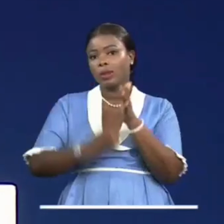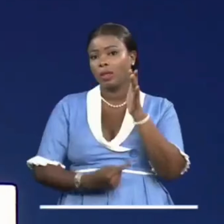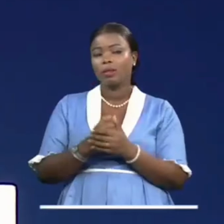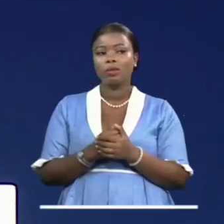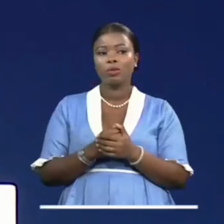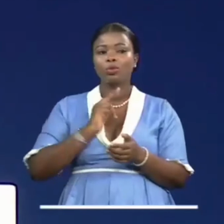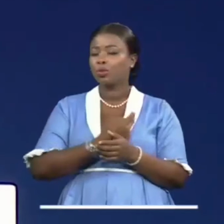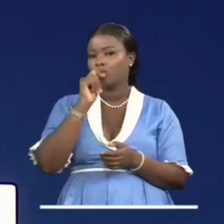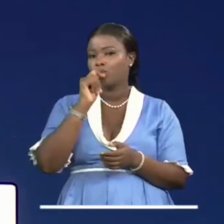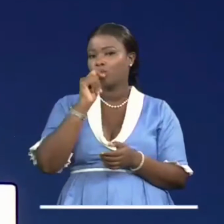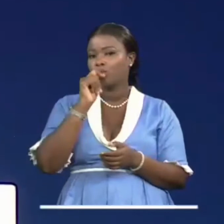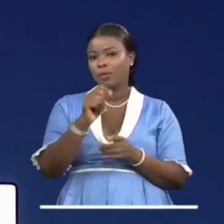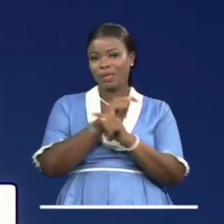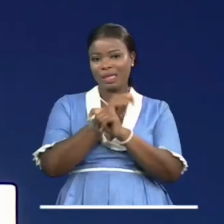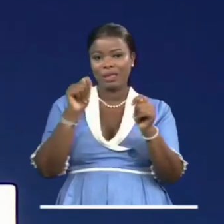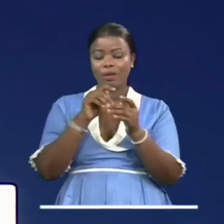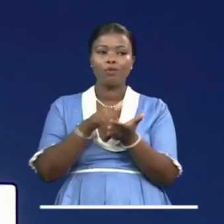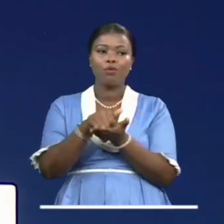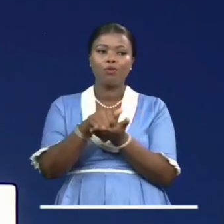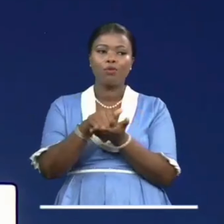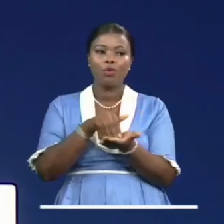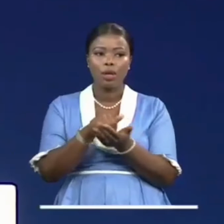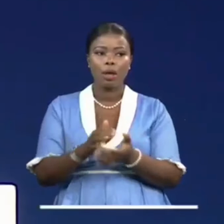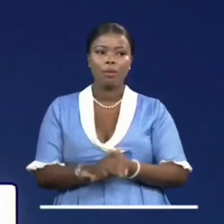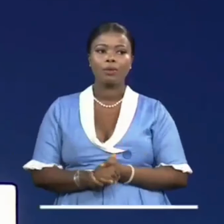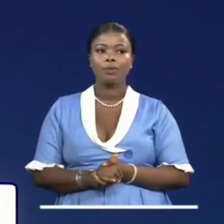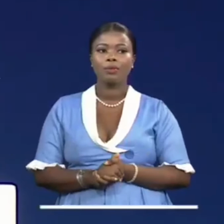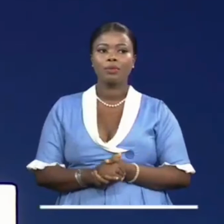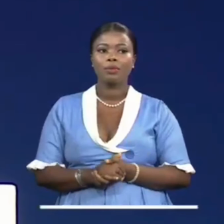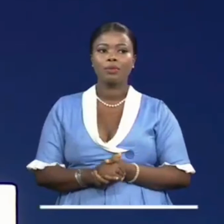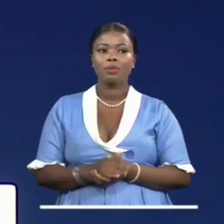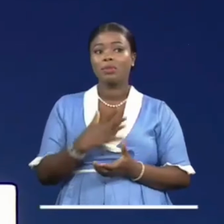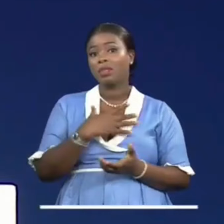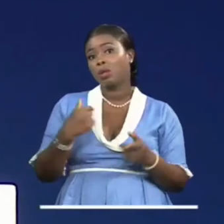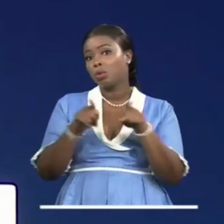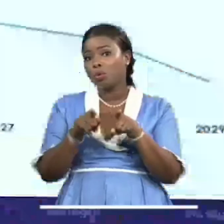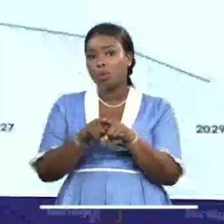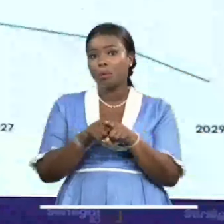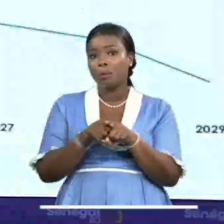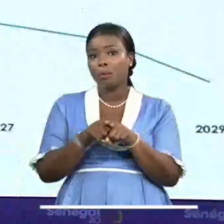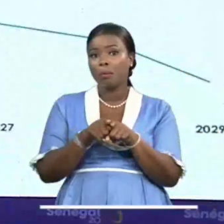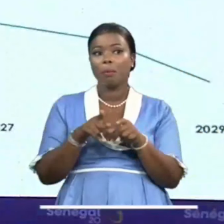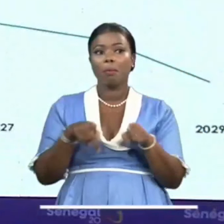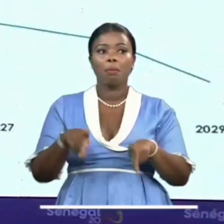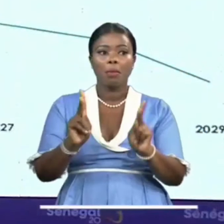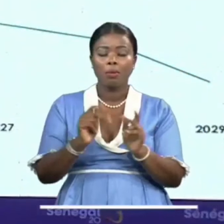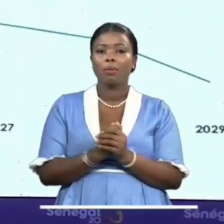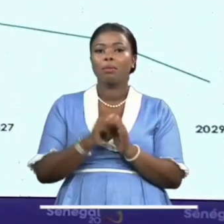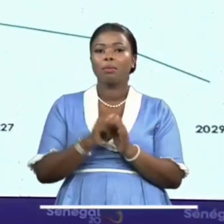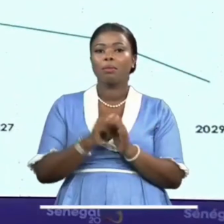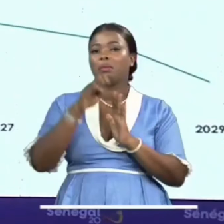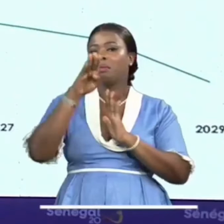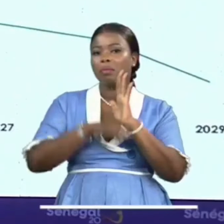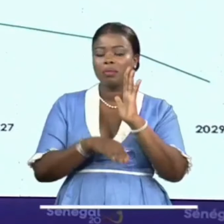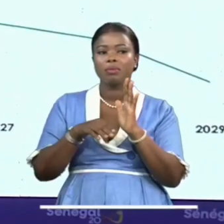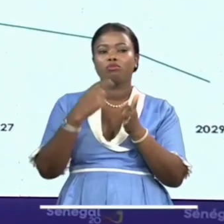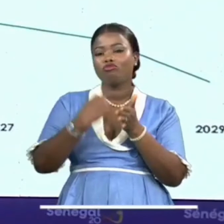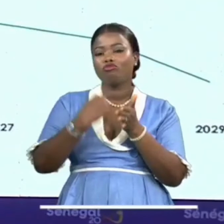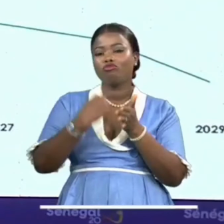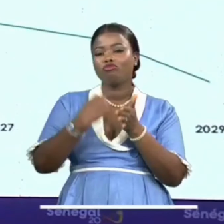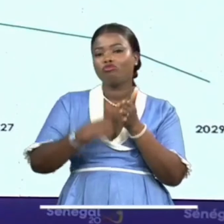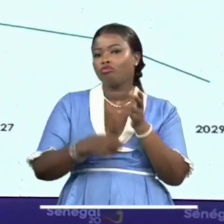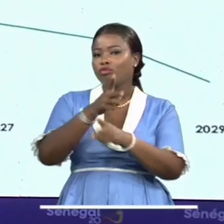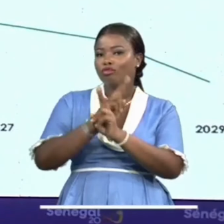de change et d'ailleurs ça permettra également de baisser le service la dette vous savez actuellement au Sénégal en